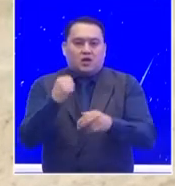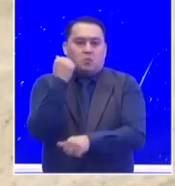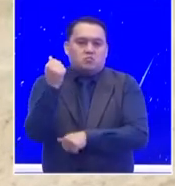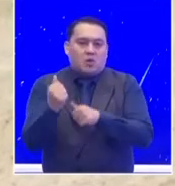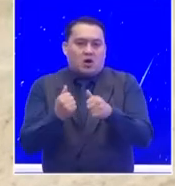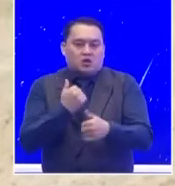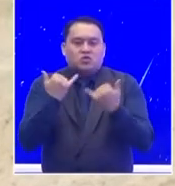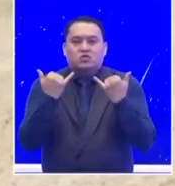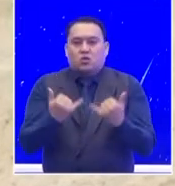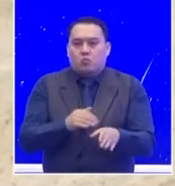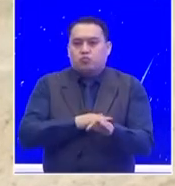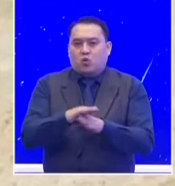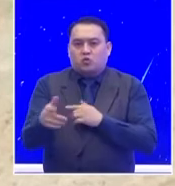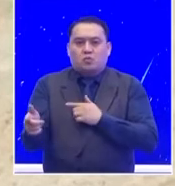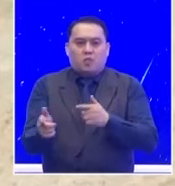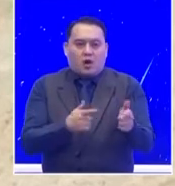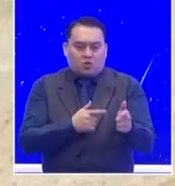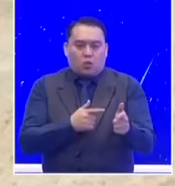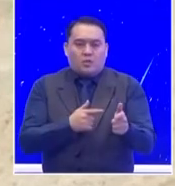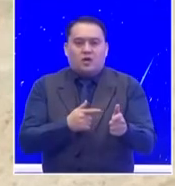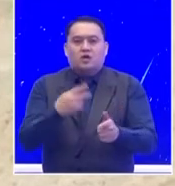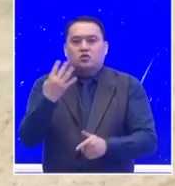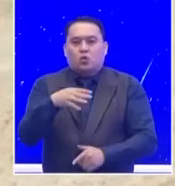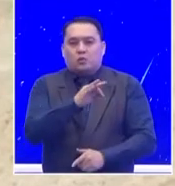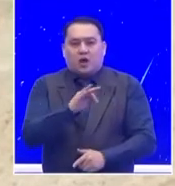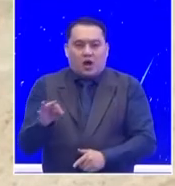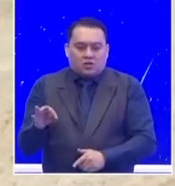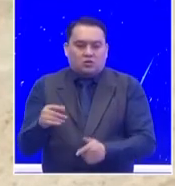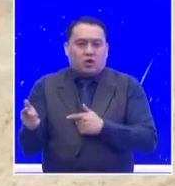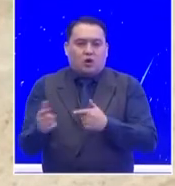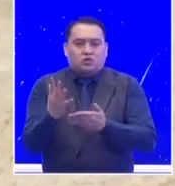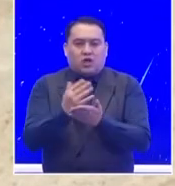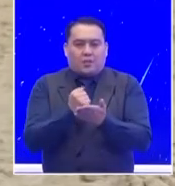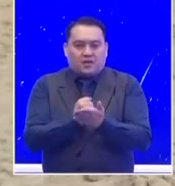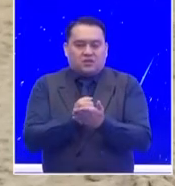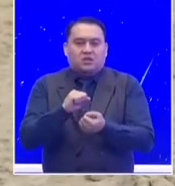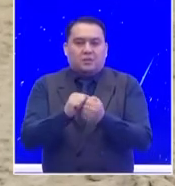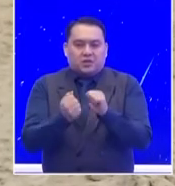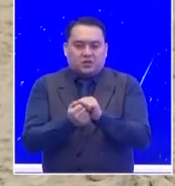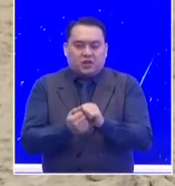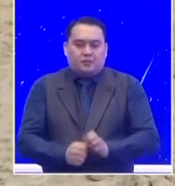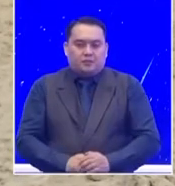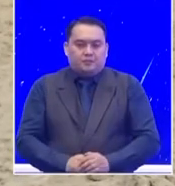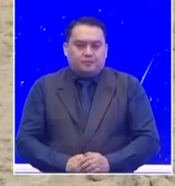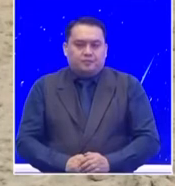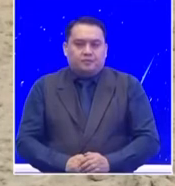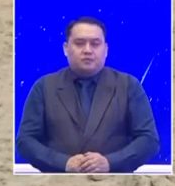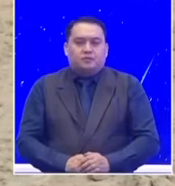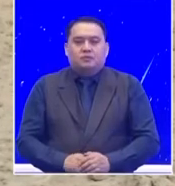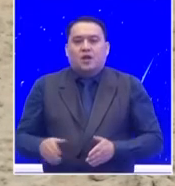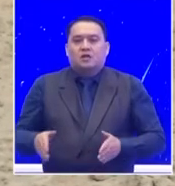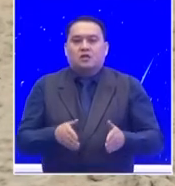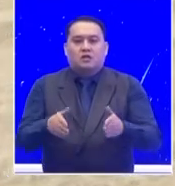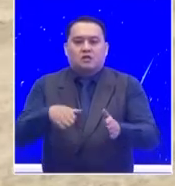материалов. Сейчас полностью подготовлен битум. На 40% готовы запасы щебня. На реконструкцию автотрассы City